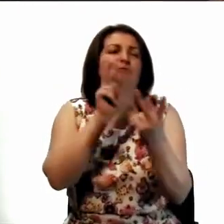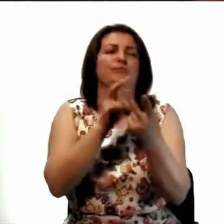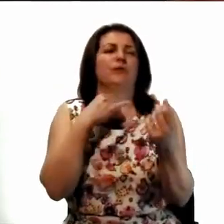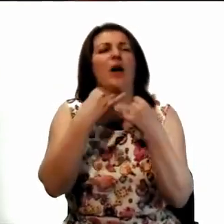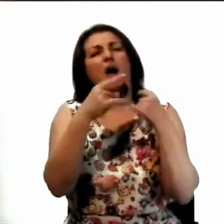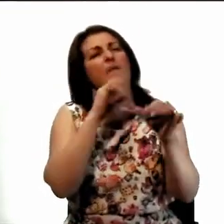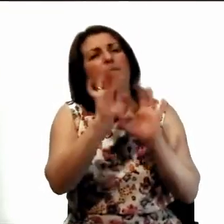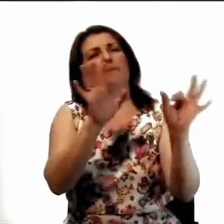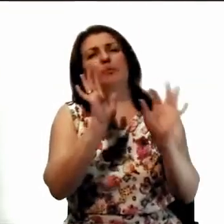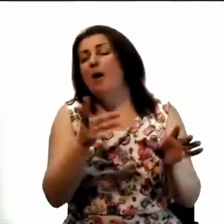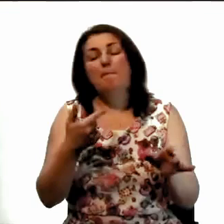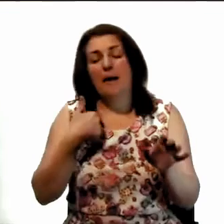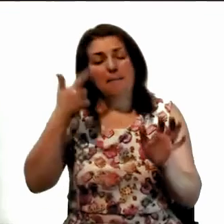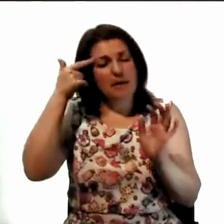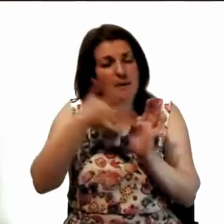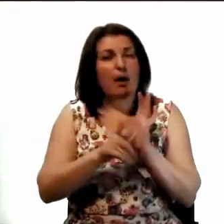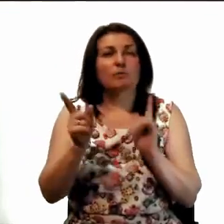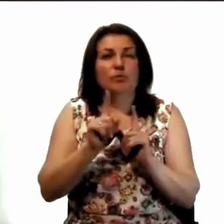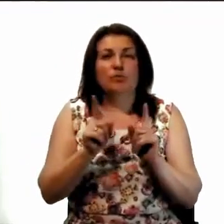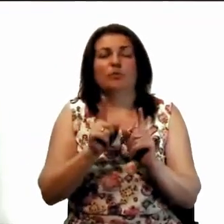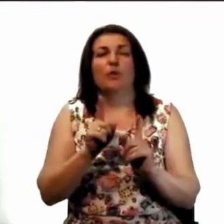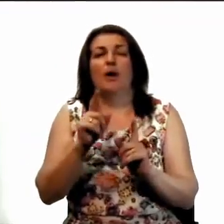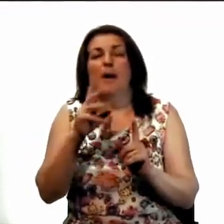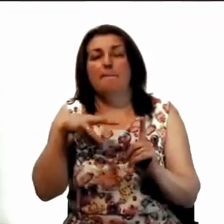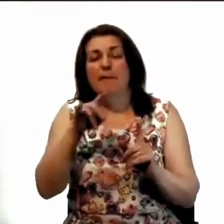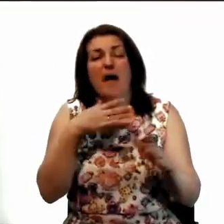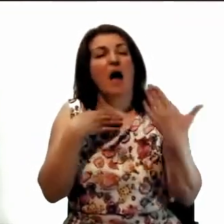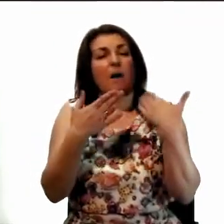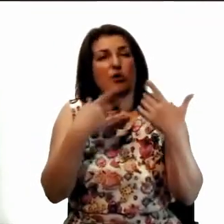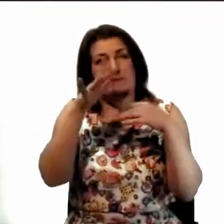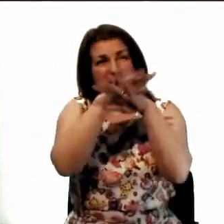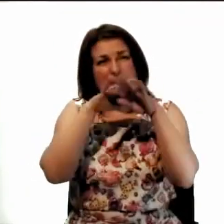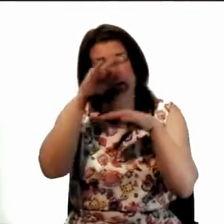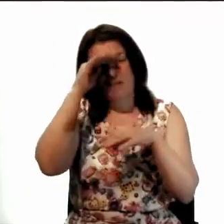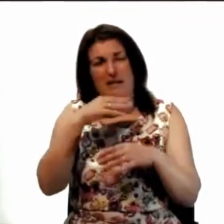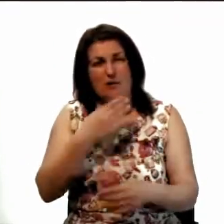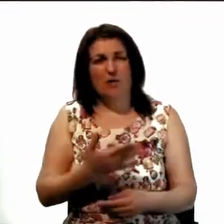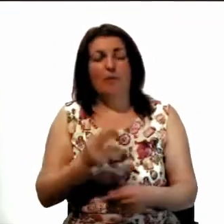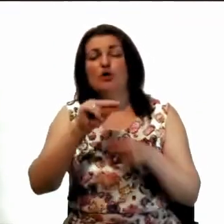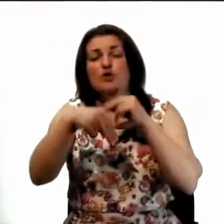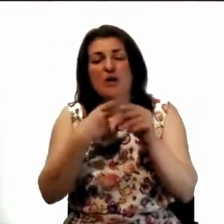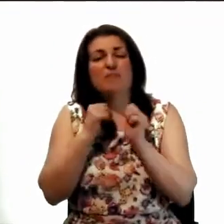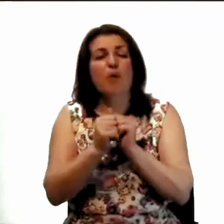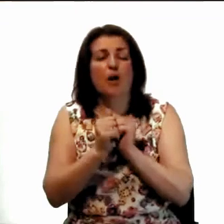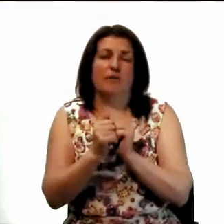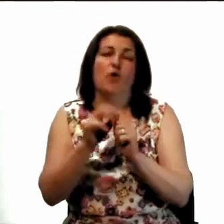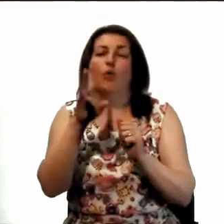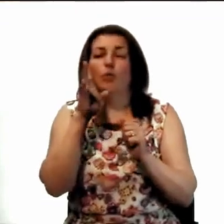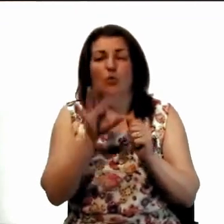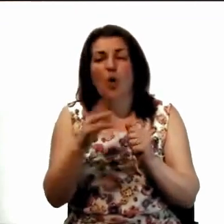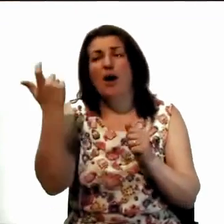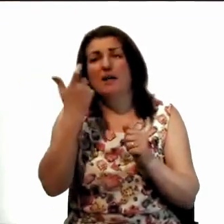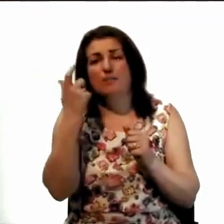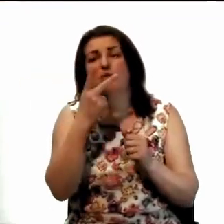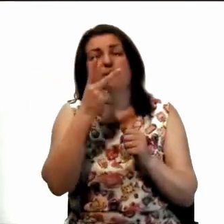что-то говорить. Мы понимаем, что мы общаемся с Небесным Отцом через молитву, но